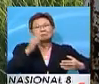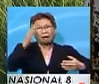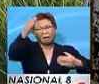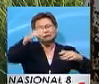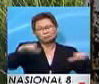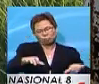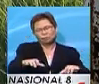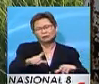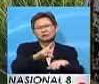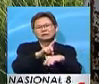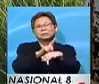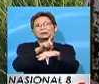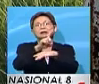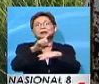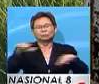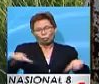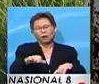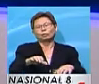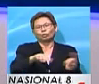dijalankan